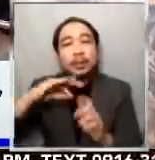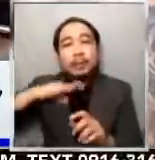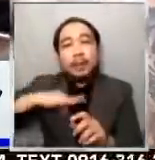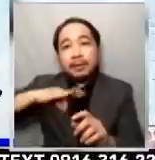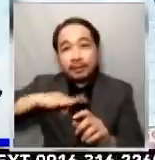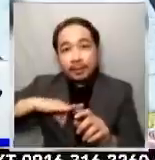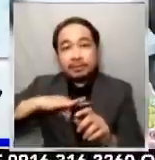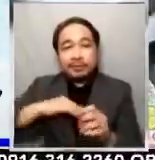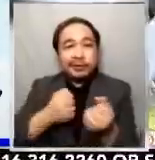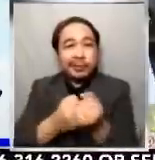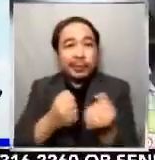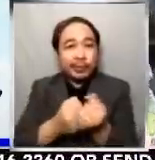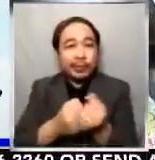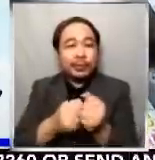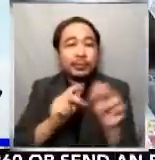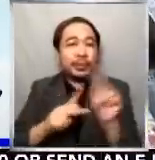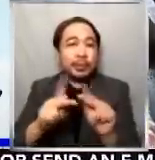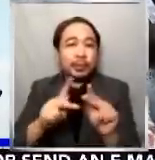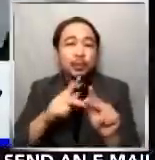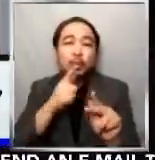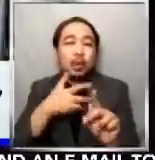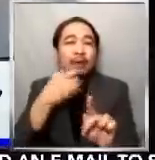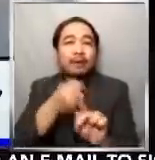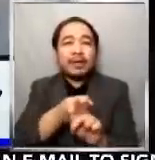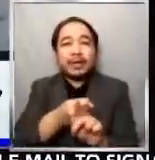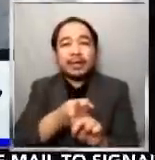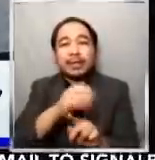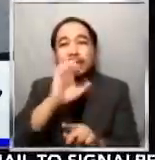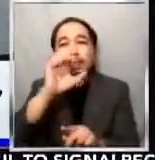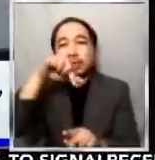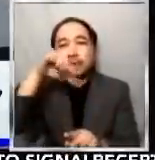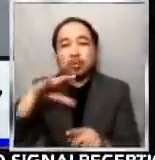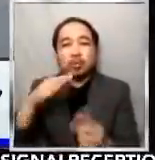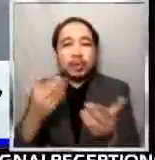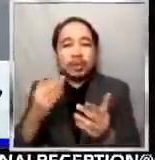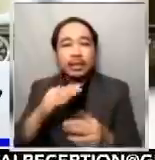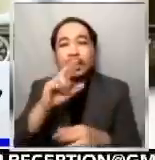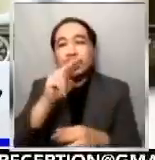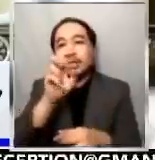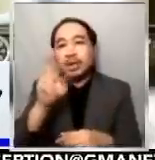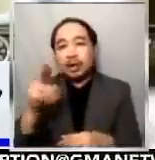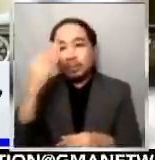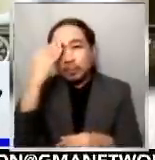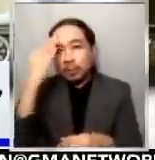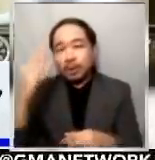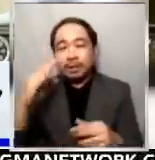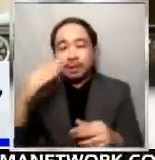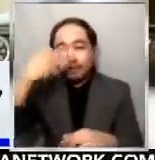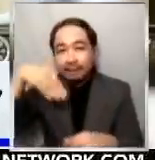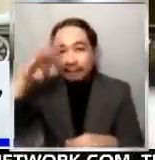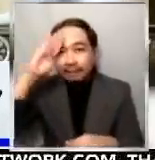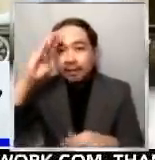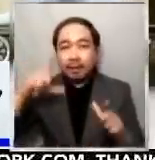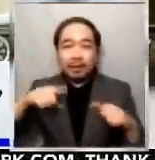Enhanced Community Quarantine o ECQ sa NCR, Bulacan, Cavite, Laguna at Rizal. Yung mga